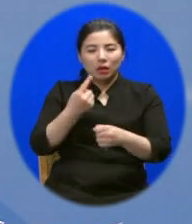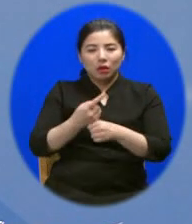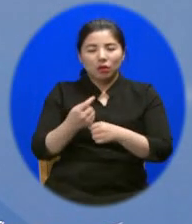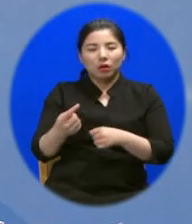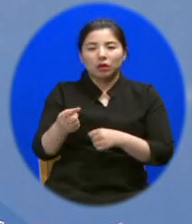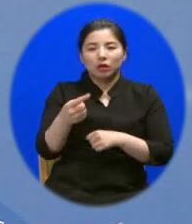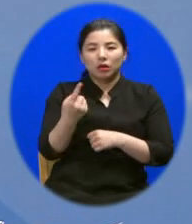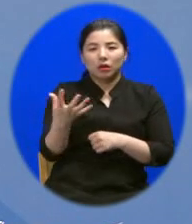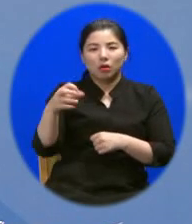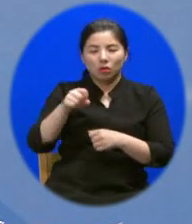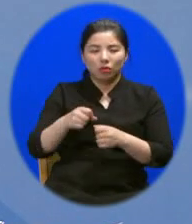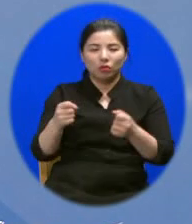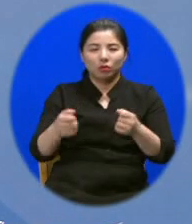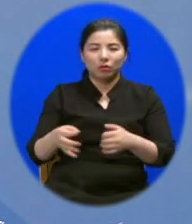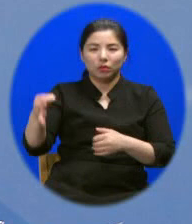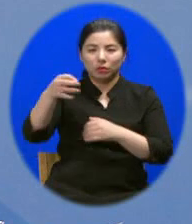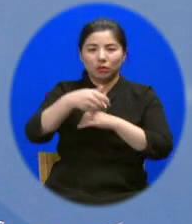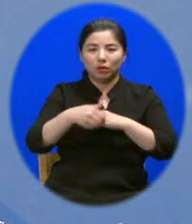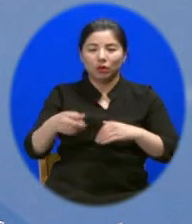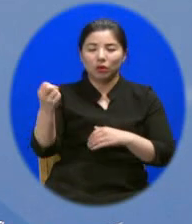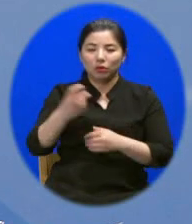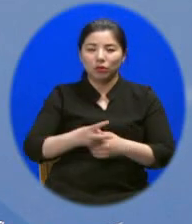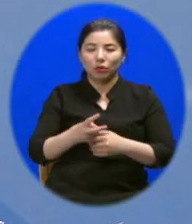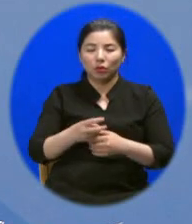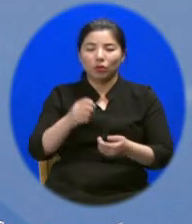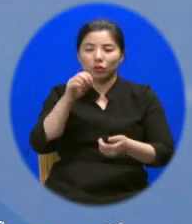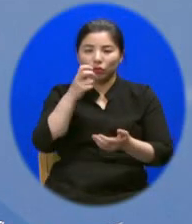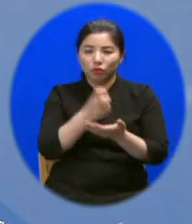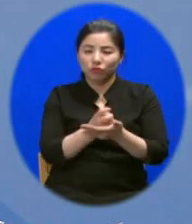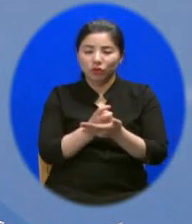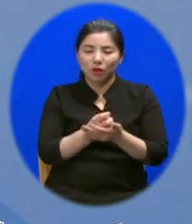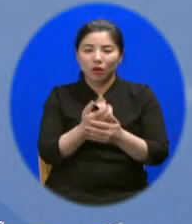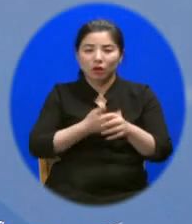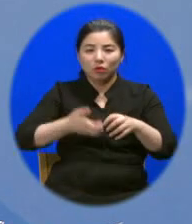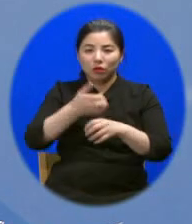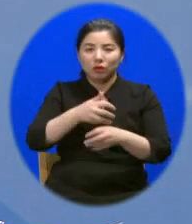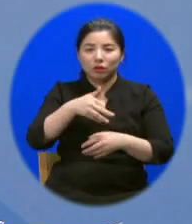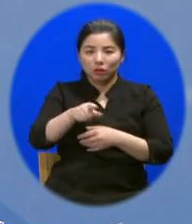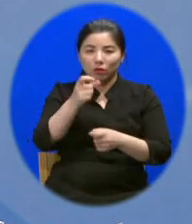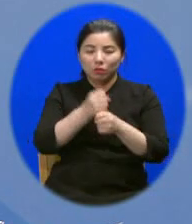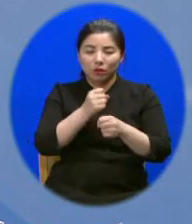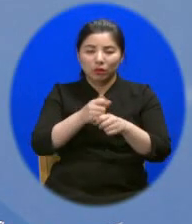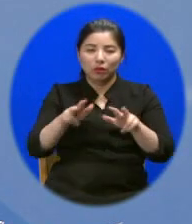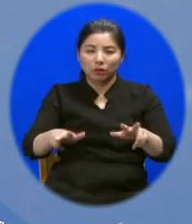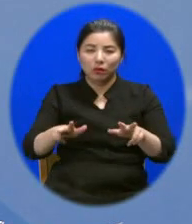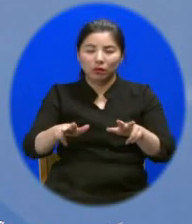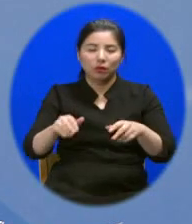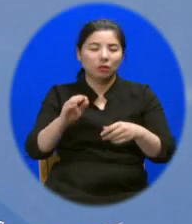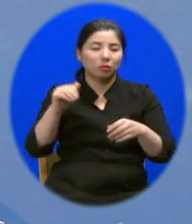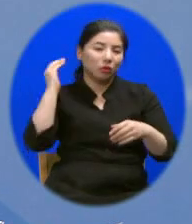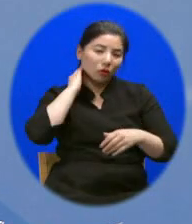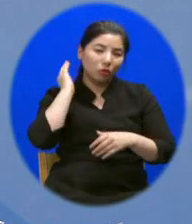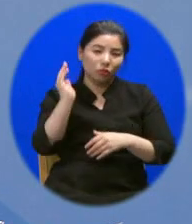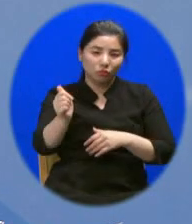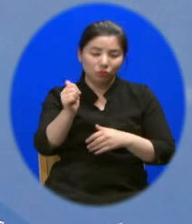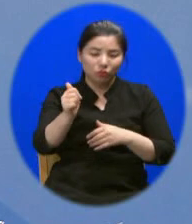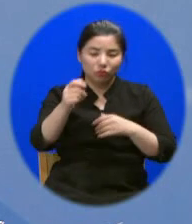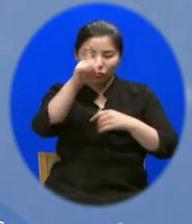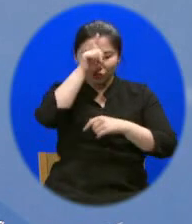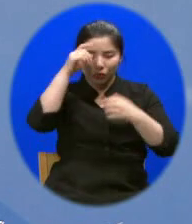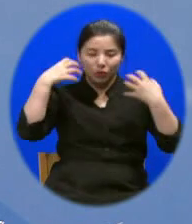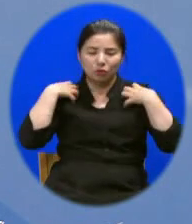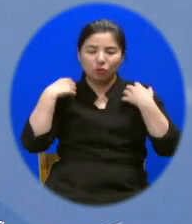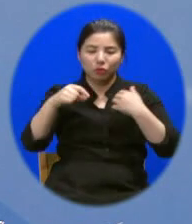예정입니다 또 기자의 혁신 철을 만들어서 지금 문제 정도가 남발하고 있는 각종 규제